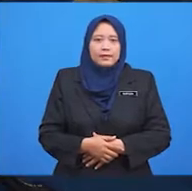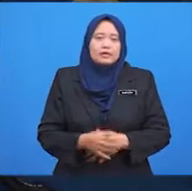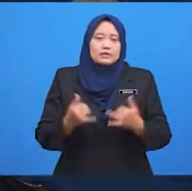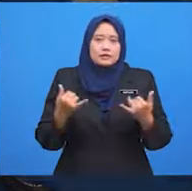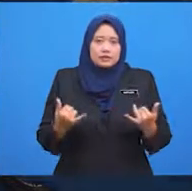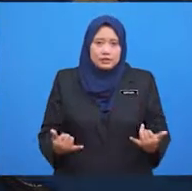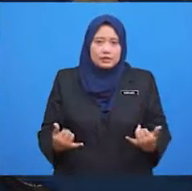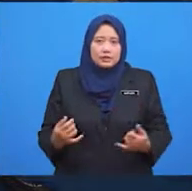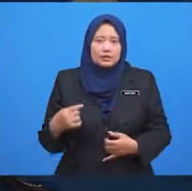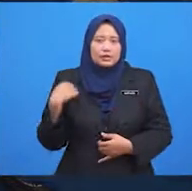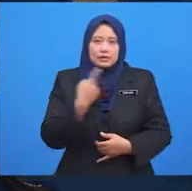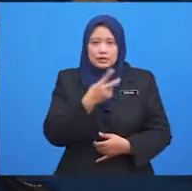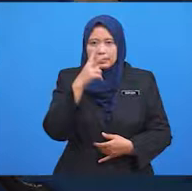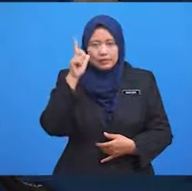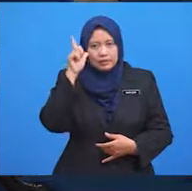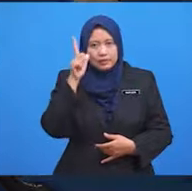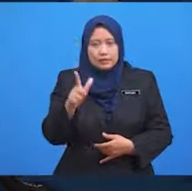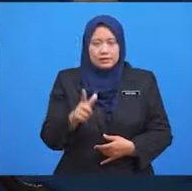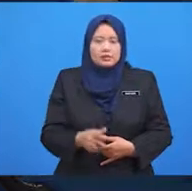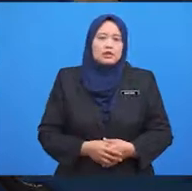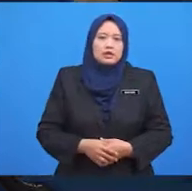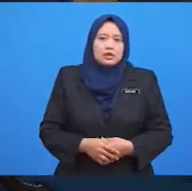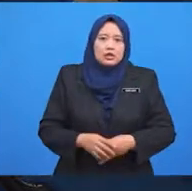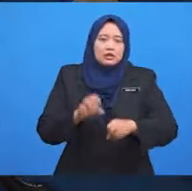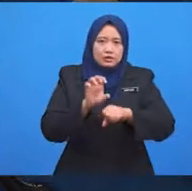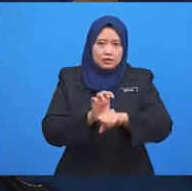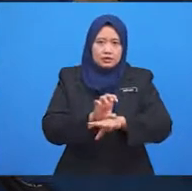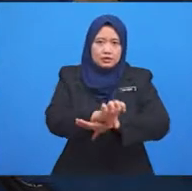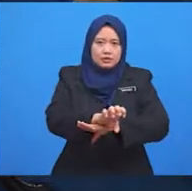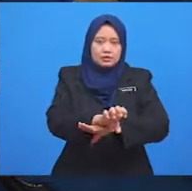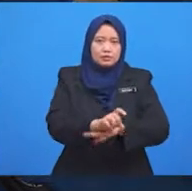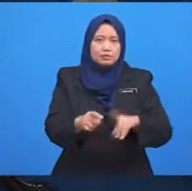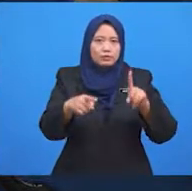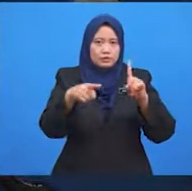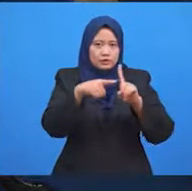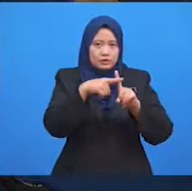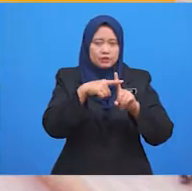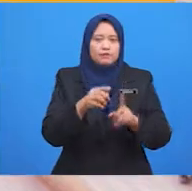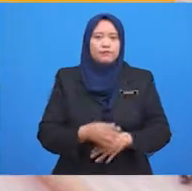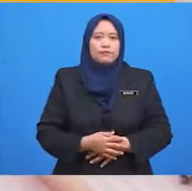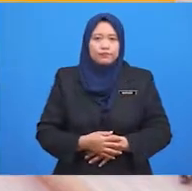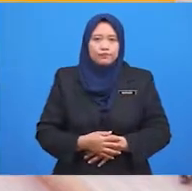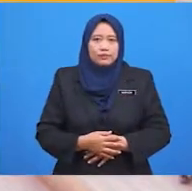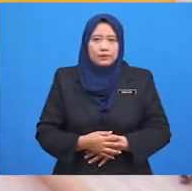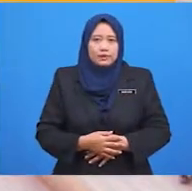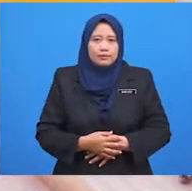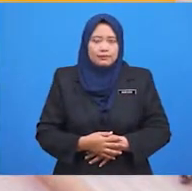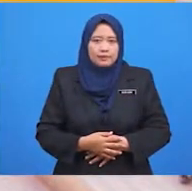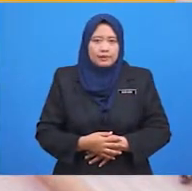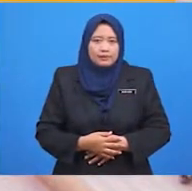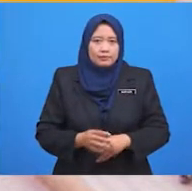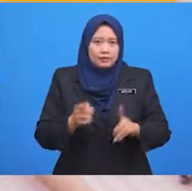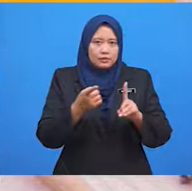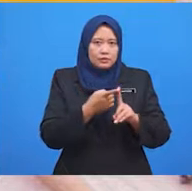Sekarang kita akan lihat pula kesan-kesan positif setelah mendapat rawatan mikrokaren. Antara kesannya